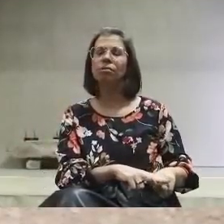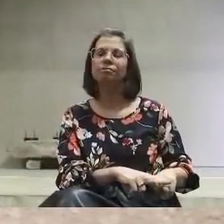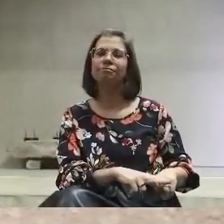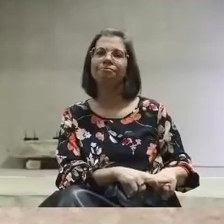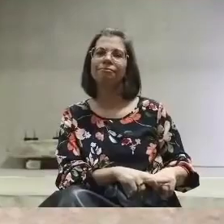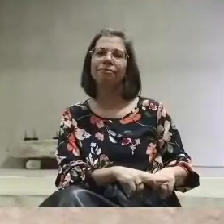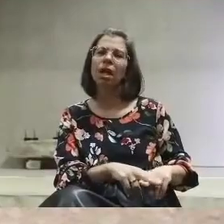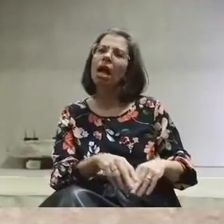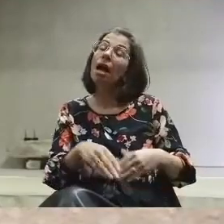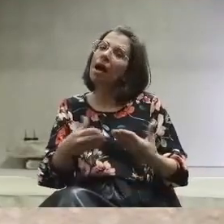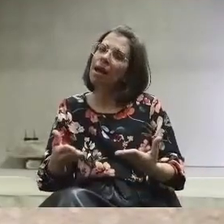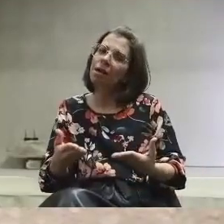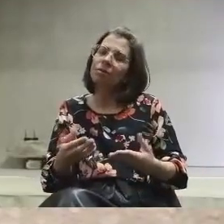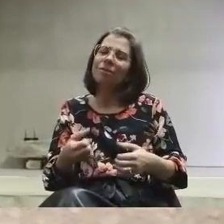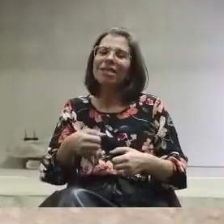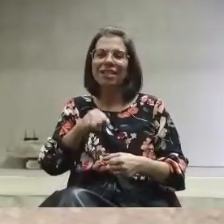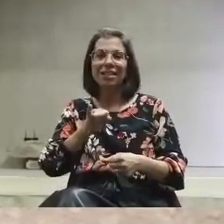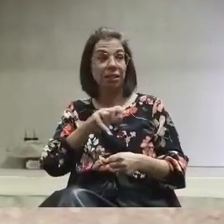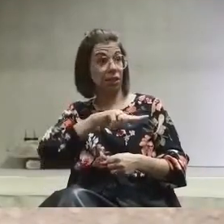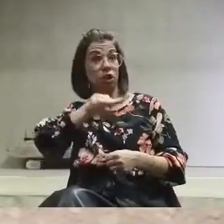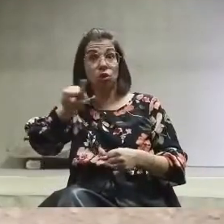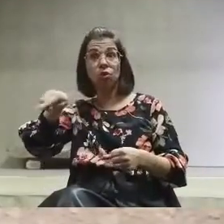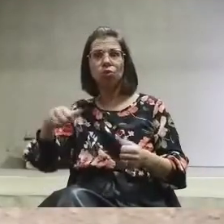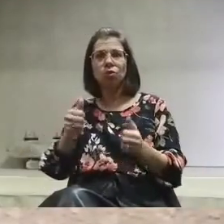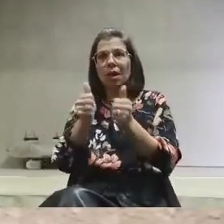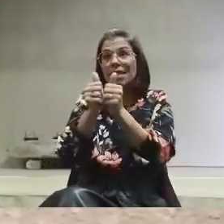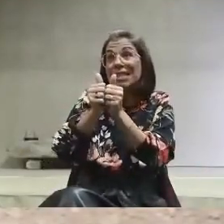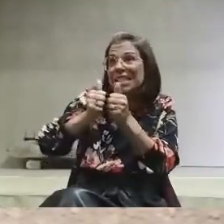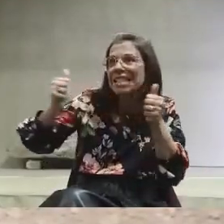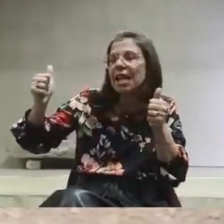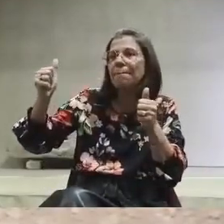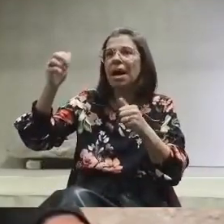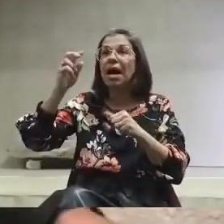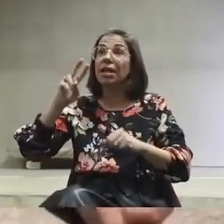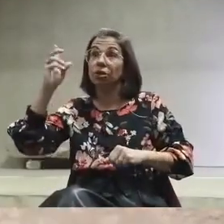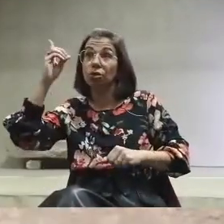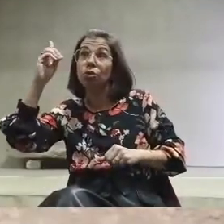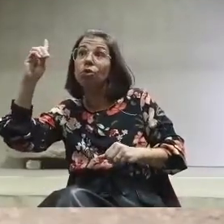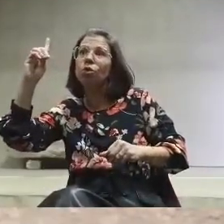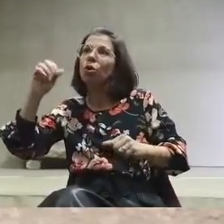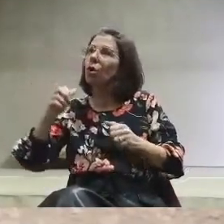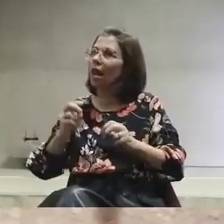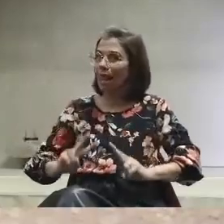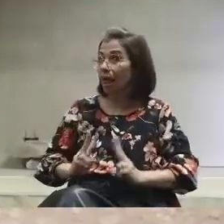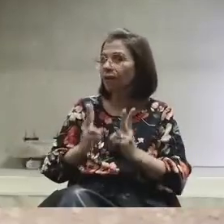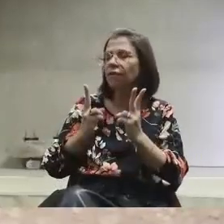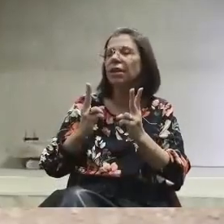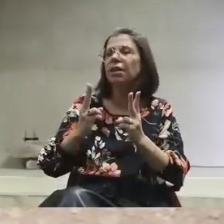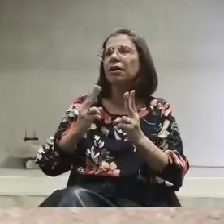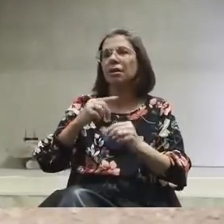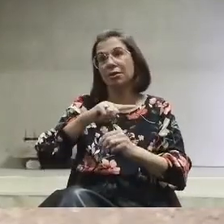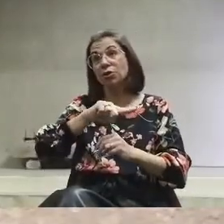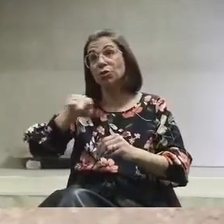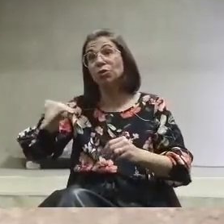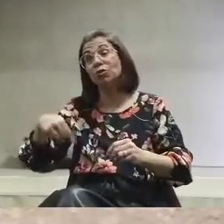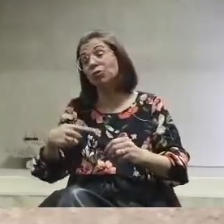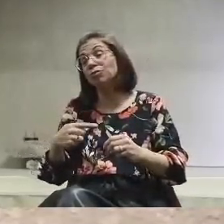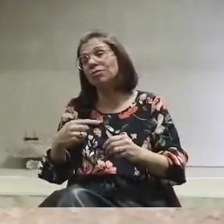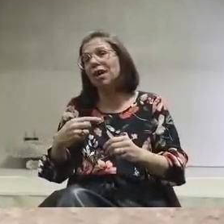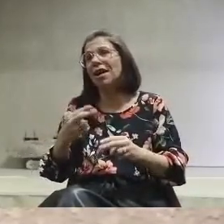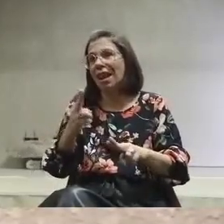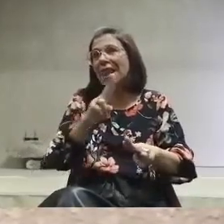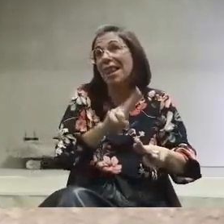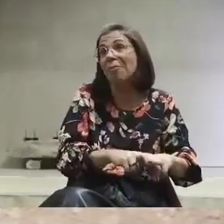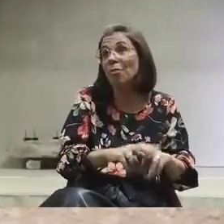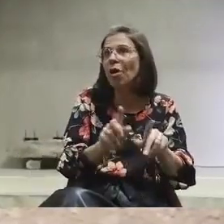vie, c'est la mort qui nous gagne. L'absence de lumière, c'est les ténèbres. Et qu'en